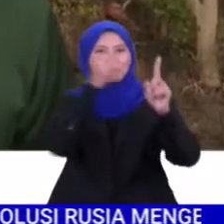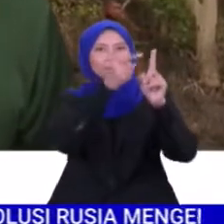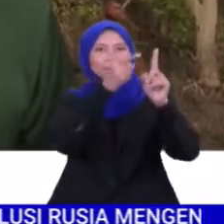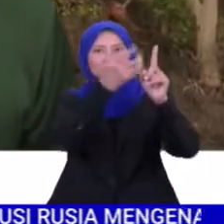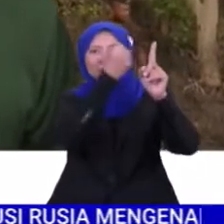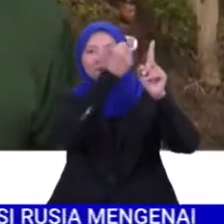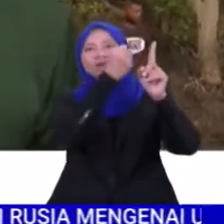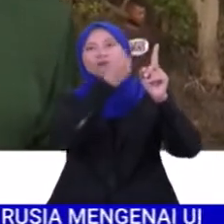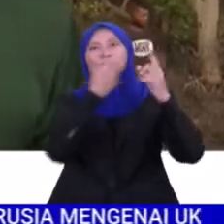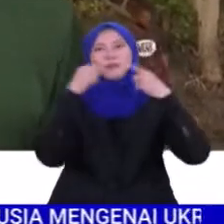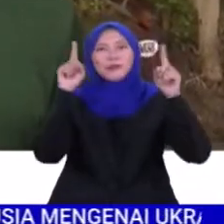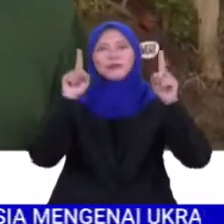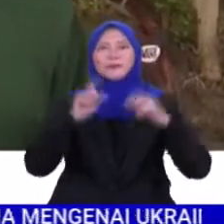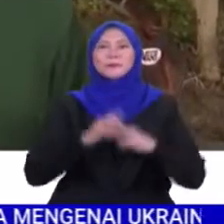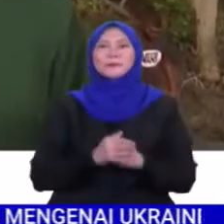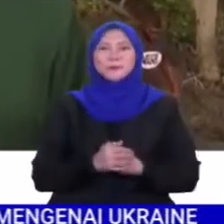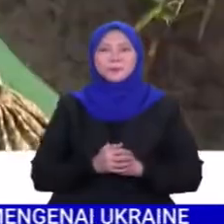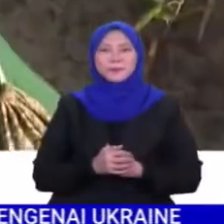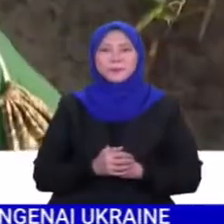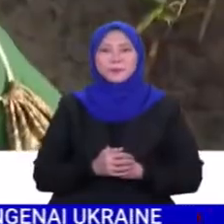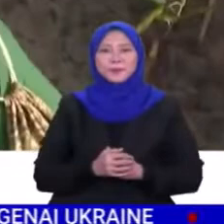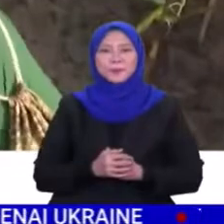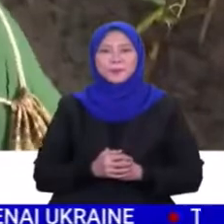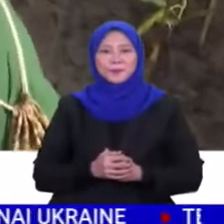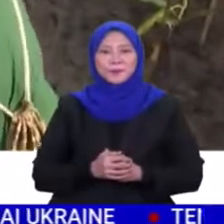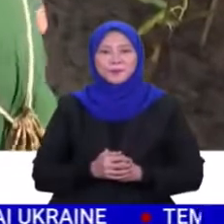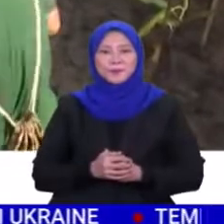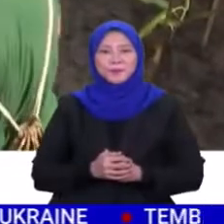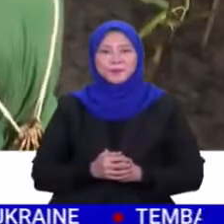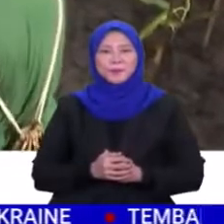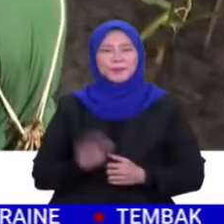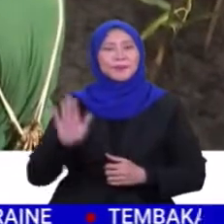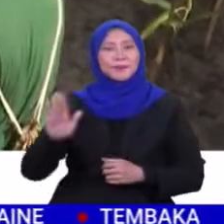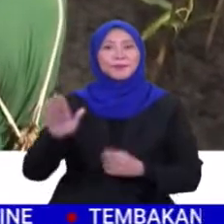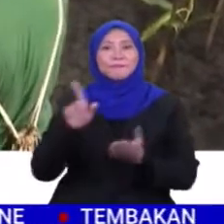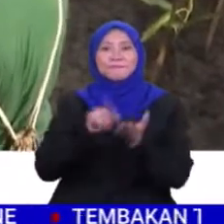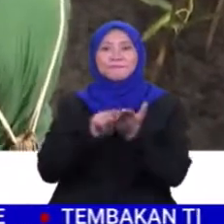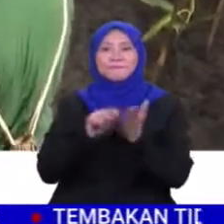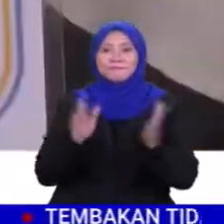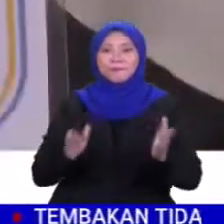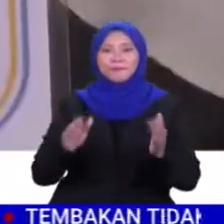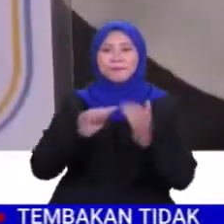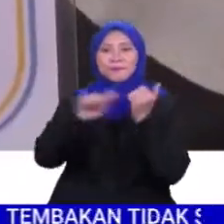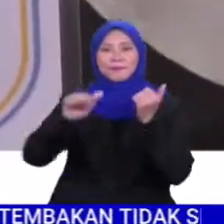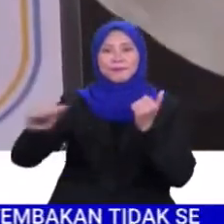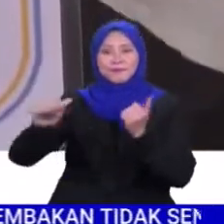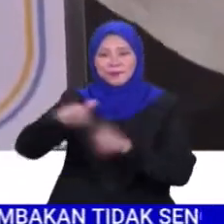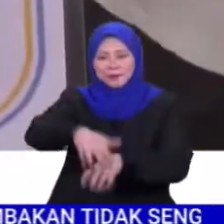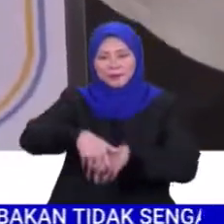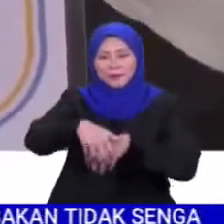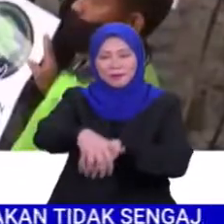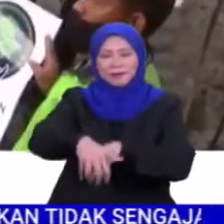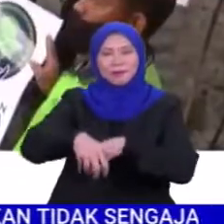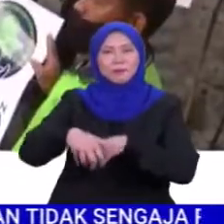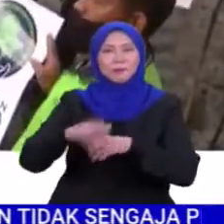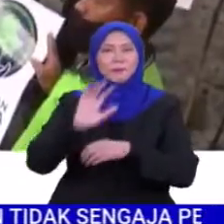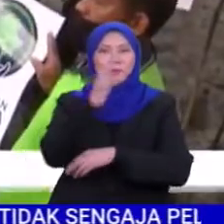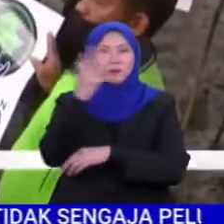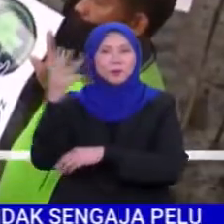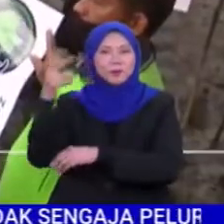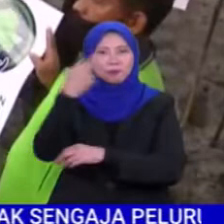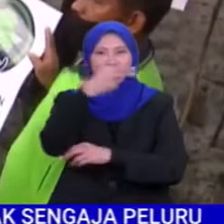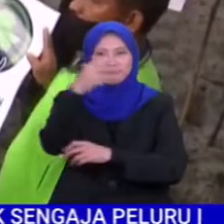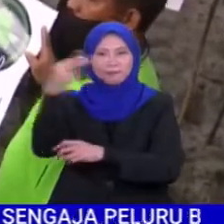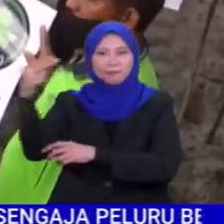yang kita akan ditepatin Hai bayar itu media pada Champion penanaman Fox 40 program penghijauan